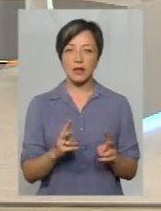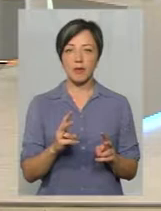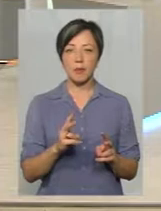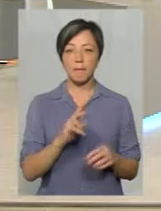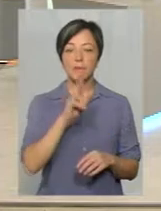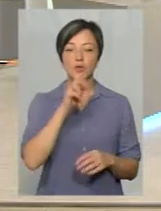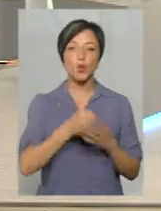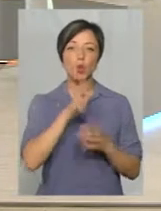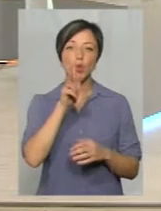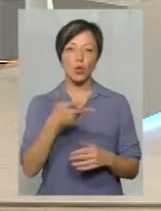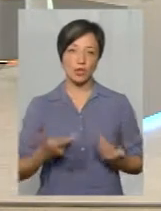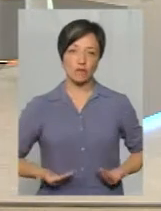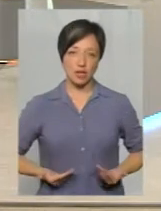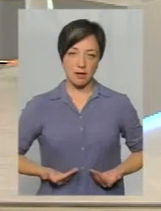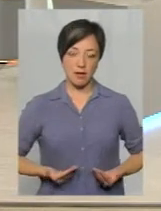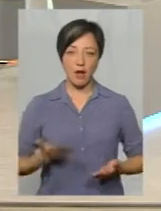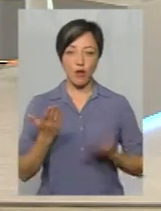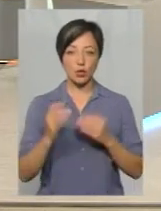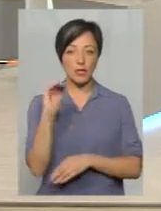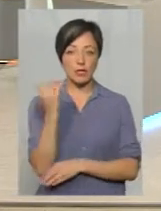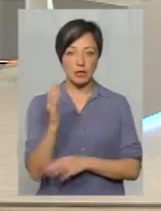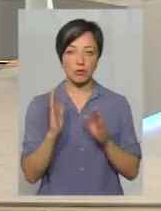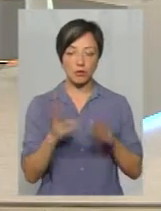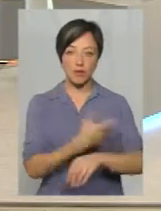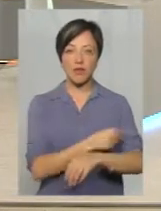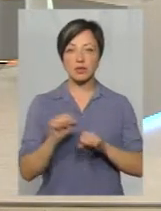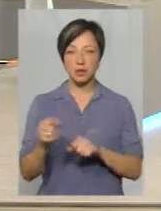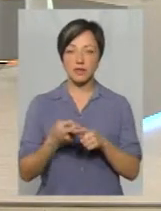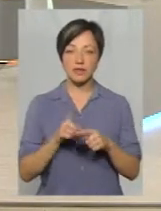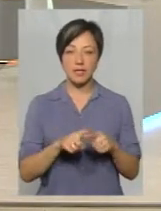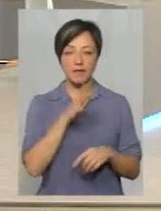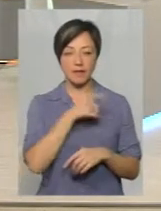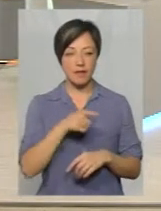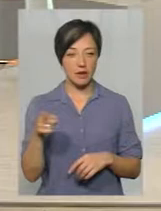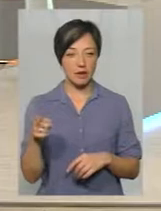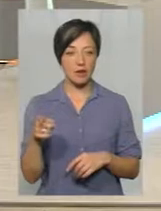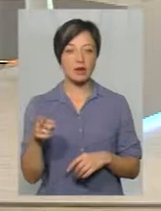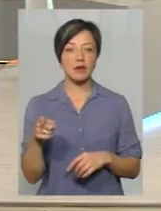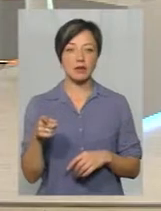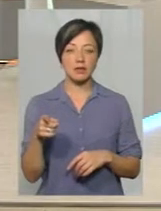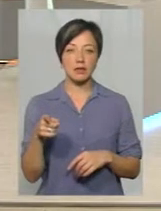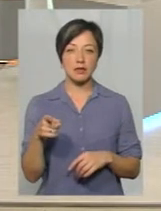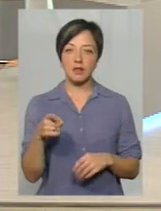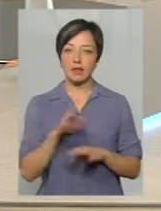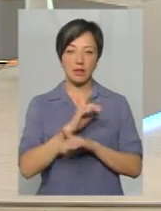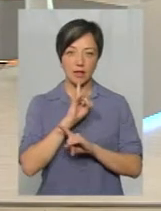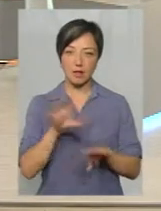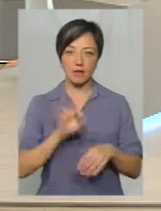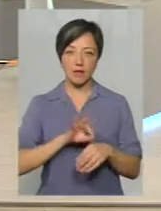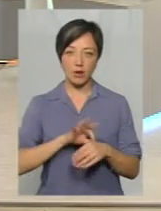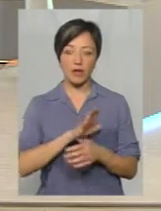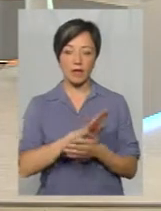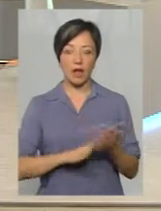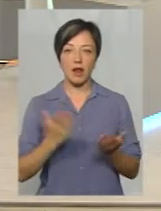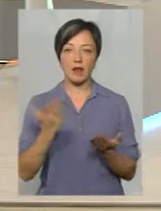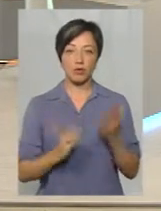перших 3 років життя. Якщо дитина буде вакцинована в цей вік, то вона не захворіє, а далі, якщо